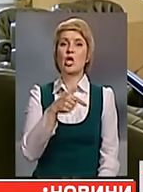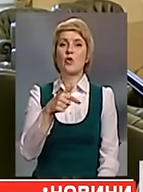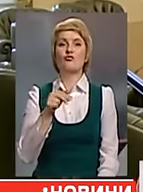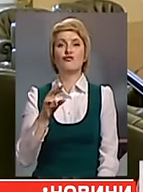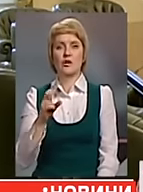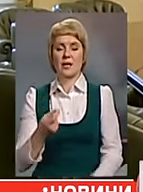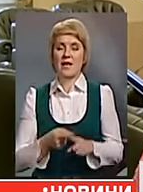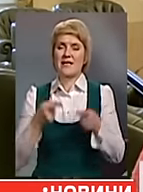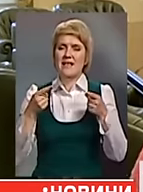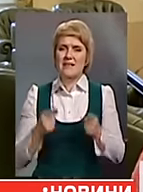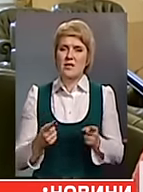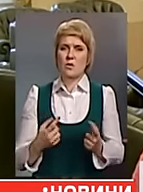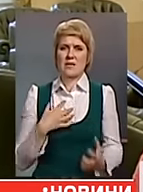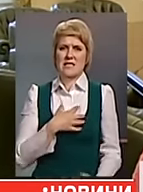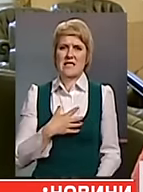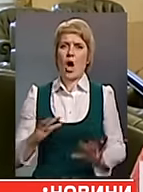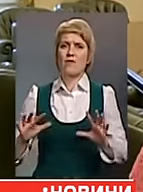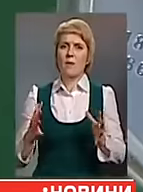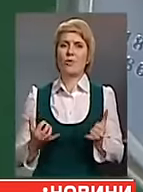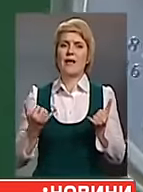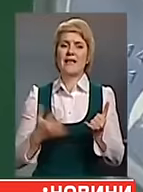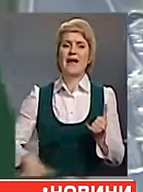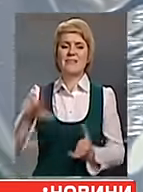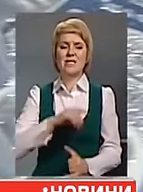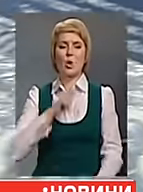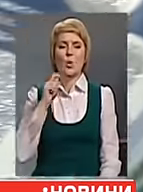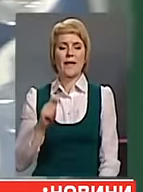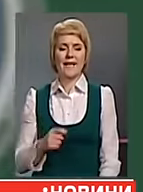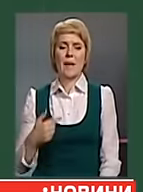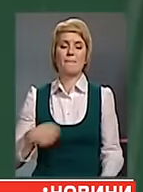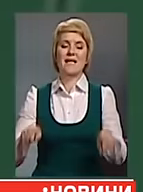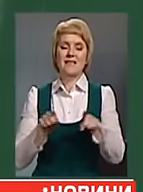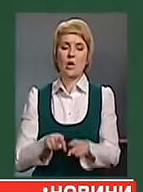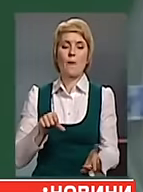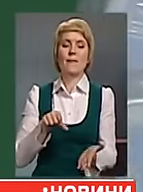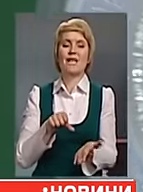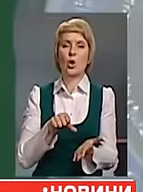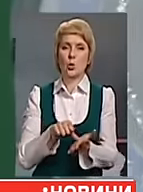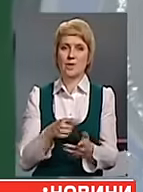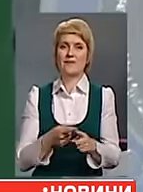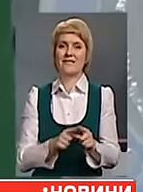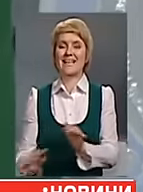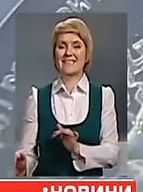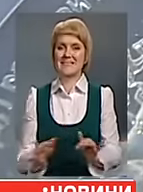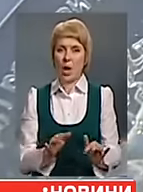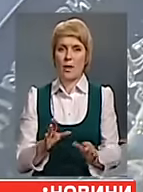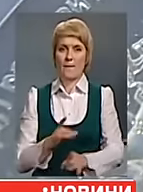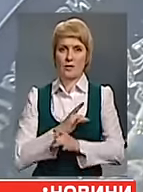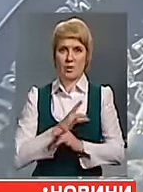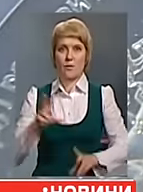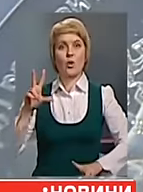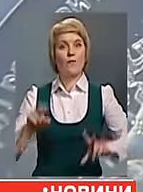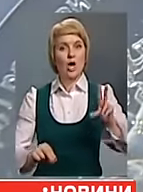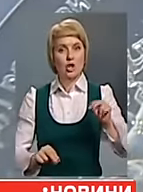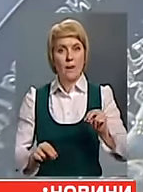І це дійсно була знакова подія для всієї України. І ми також прийняли участь у цих всіх заходах по святкуванню. І вважаємо,